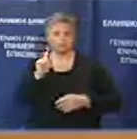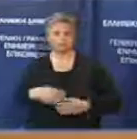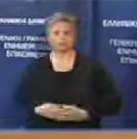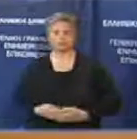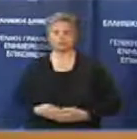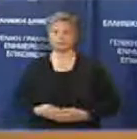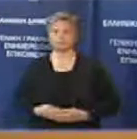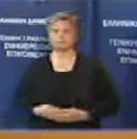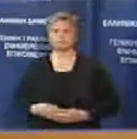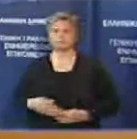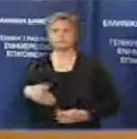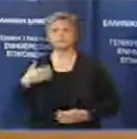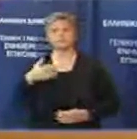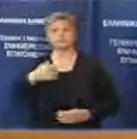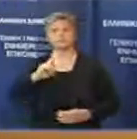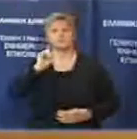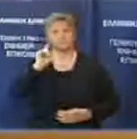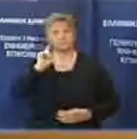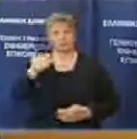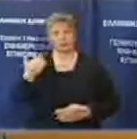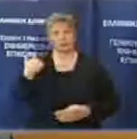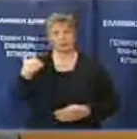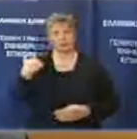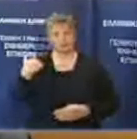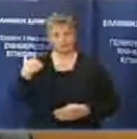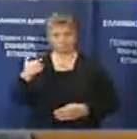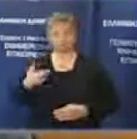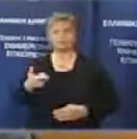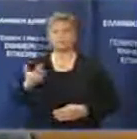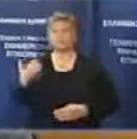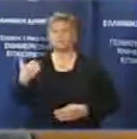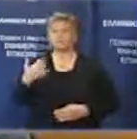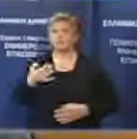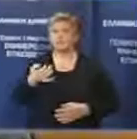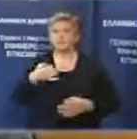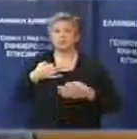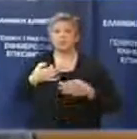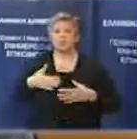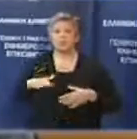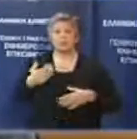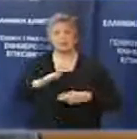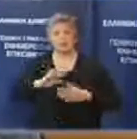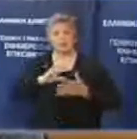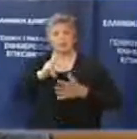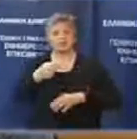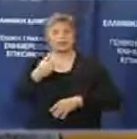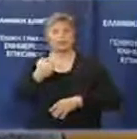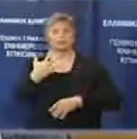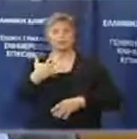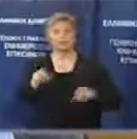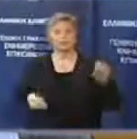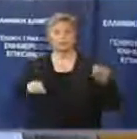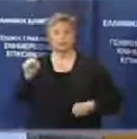Γκαντώνα από το Κόντρα. Είπατε πριν από λίγο ότι μέχρι τις 25 Μαρτίου είναι εφικτή μια συμφωνία με τους δανειστές. Αυτό σημαίνει